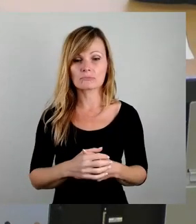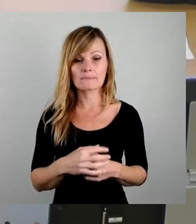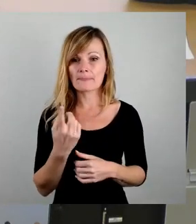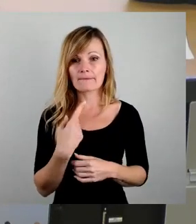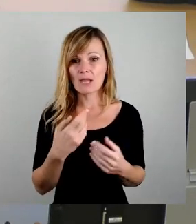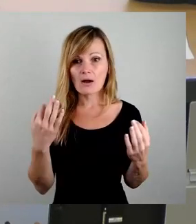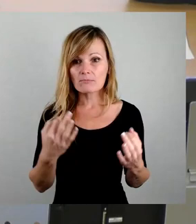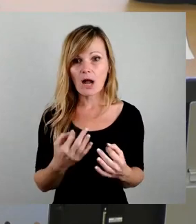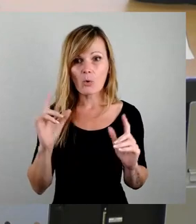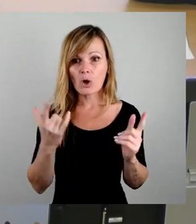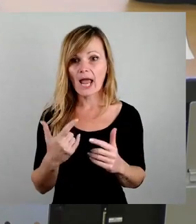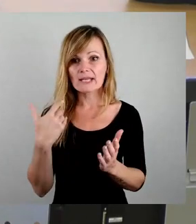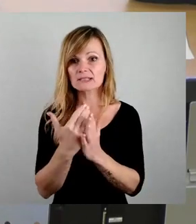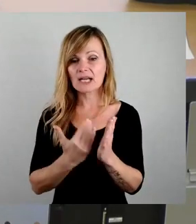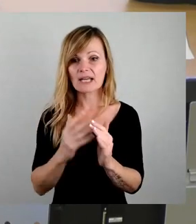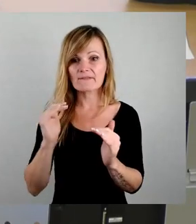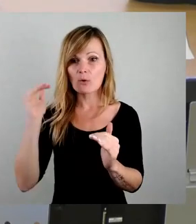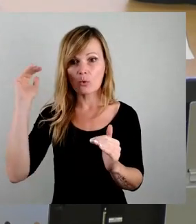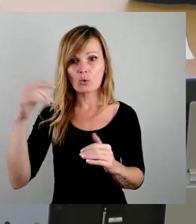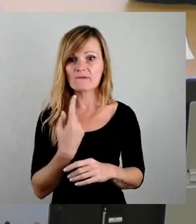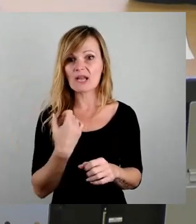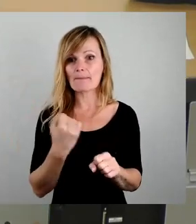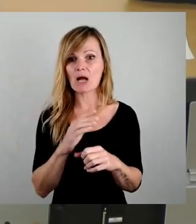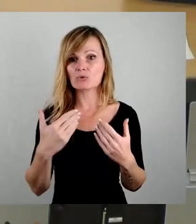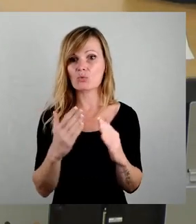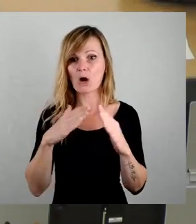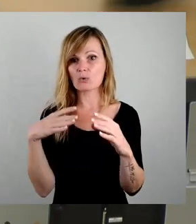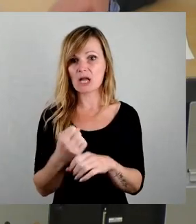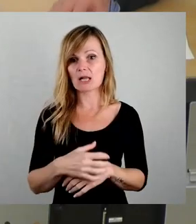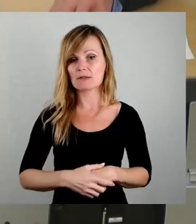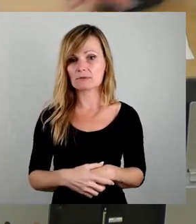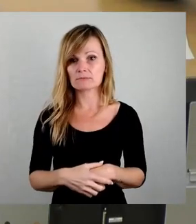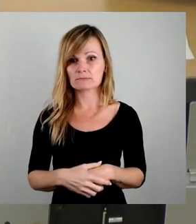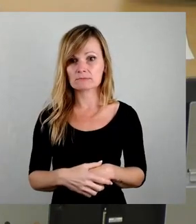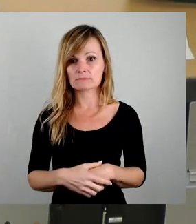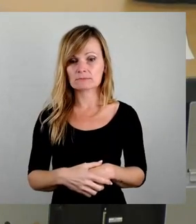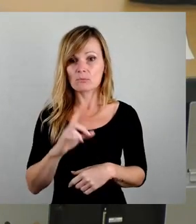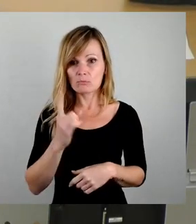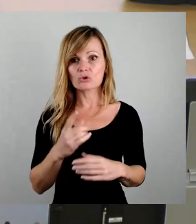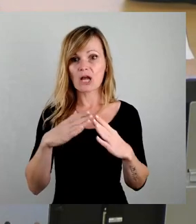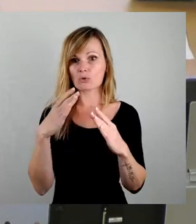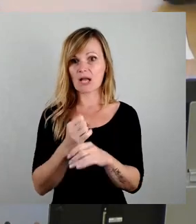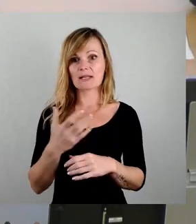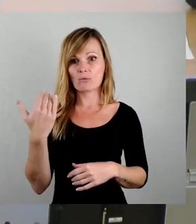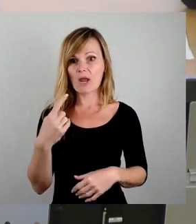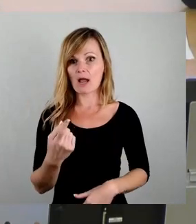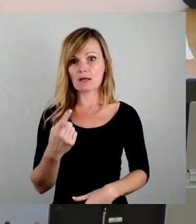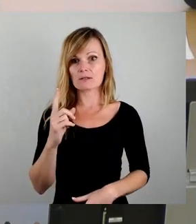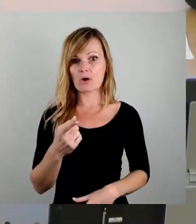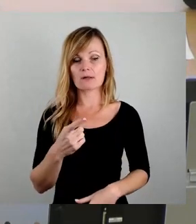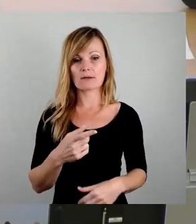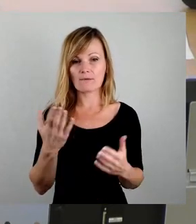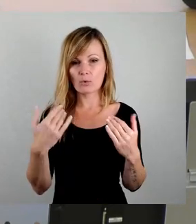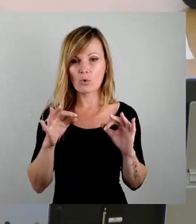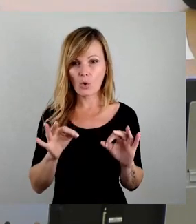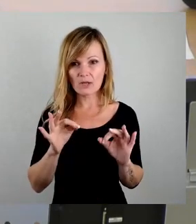und sagen, wir brauchen keine Tariferhöhung, wir machen das aus dem Haushalt und das muss aus dem Haushalt kommen. Wo soll es denn herkommen? Wo konkret soll es